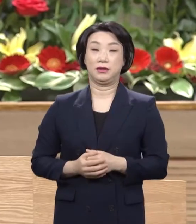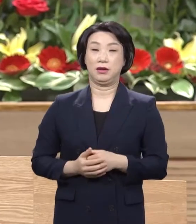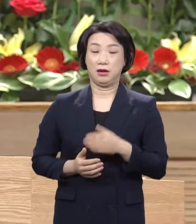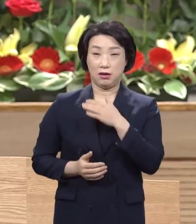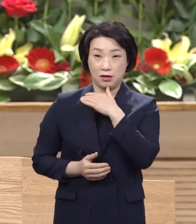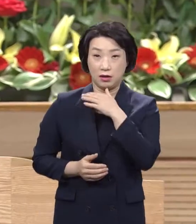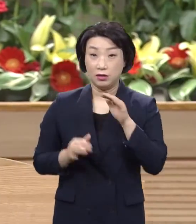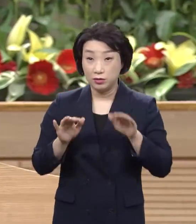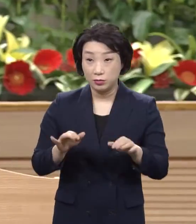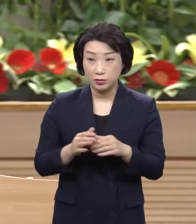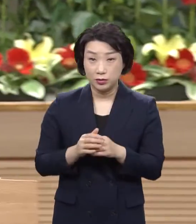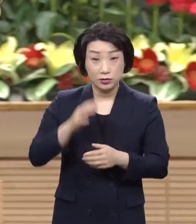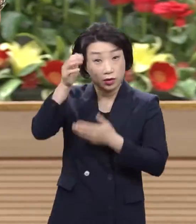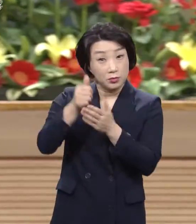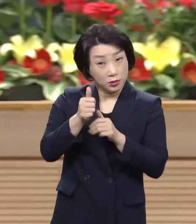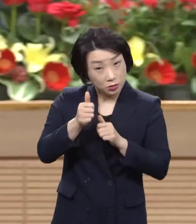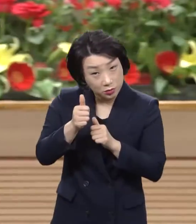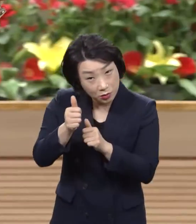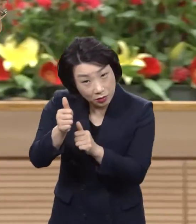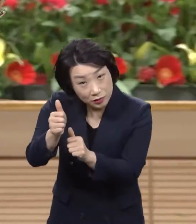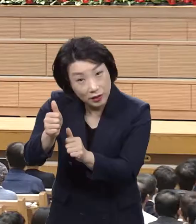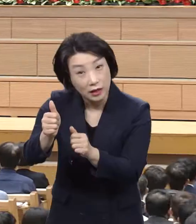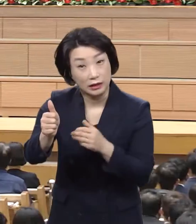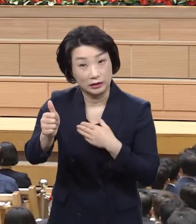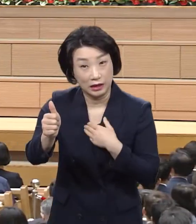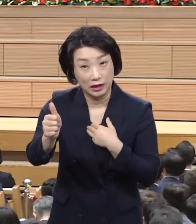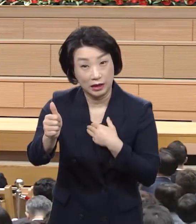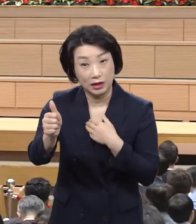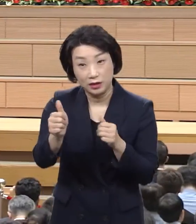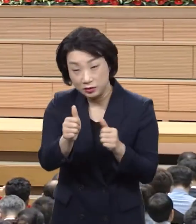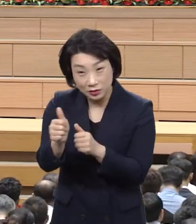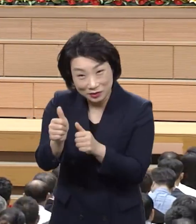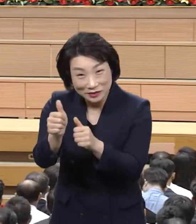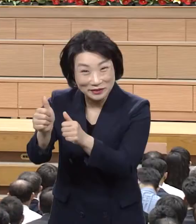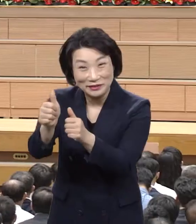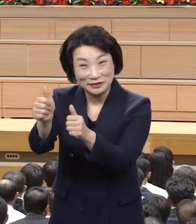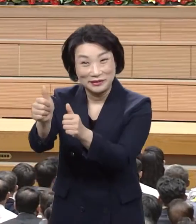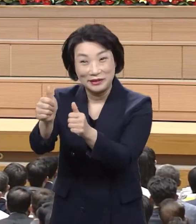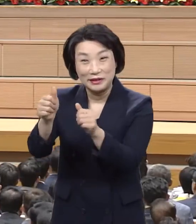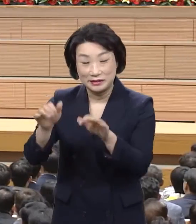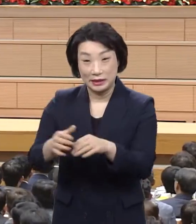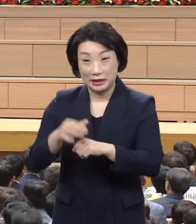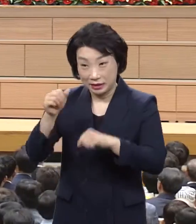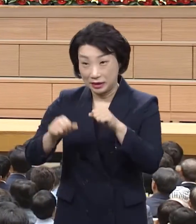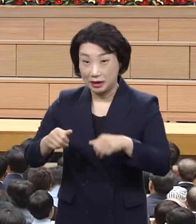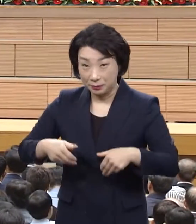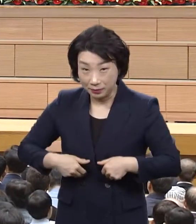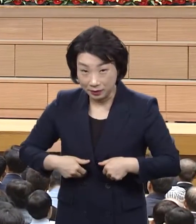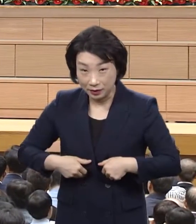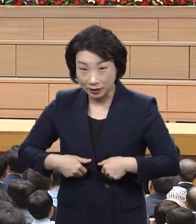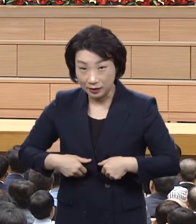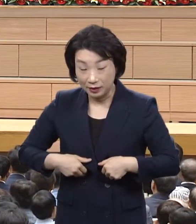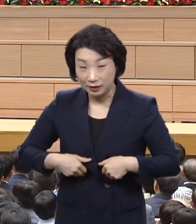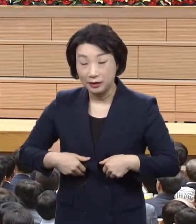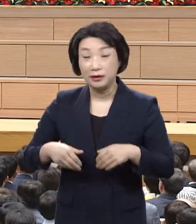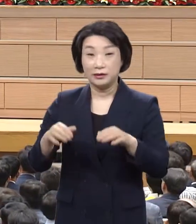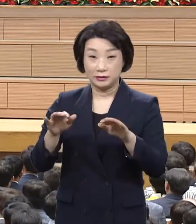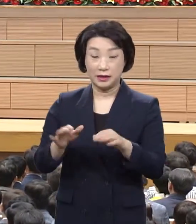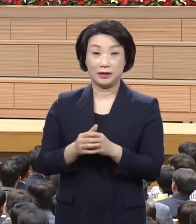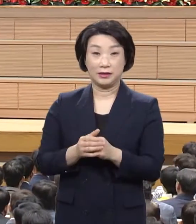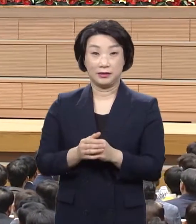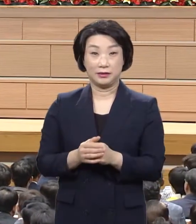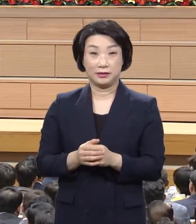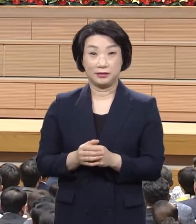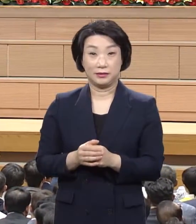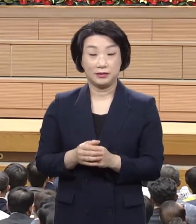그러면 성령을 쫓아가서 이렇게 쫓아다니면서 행해야 되나